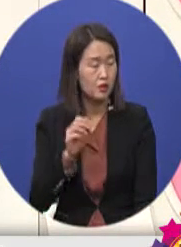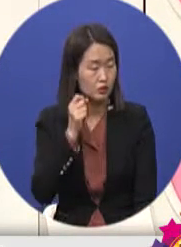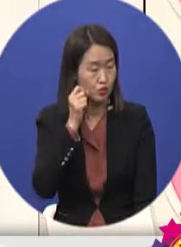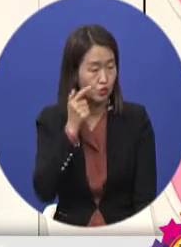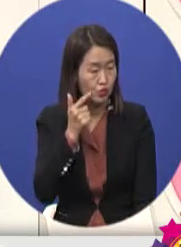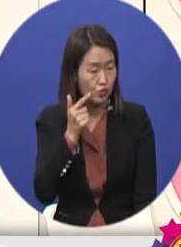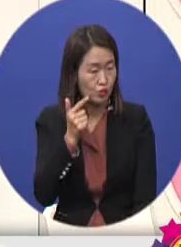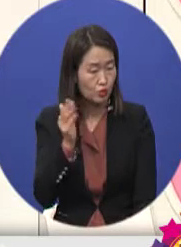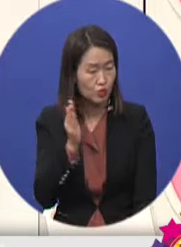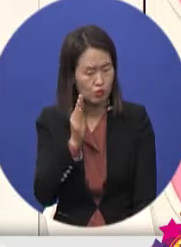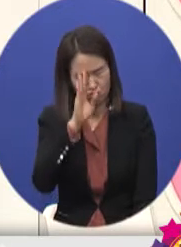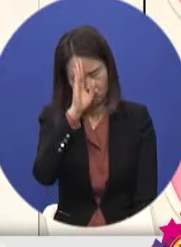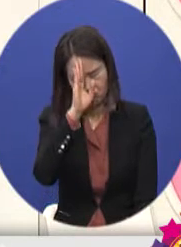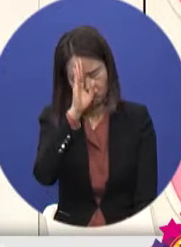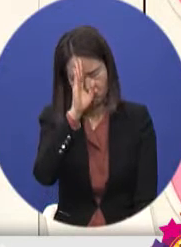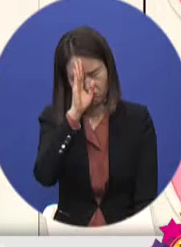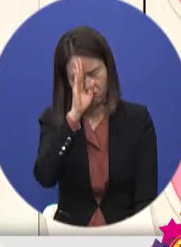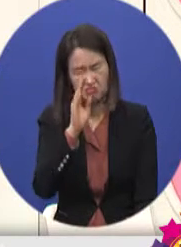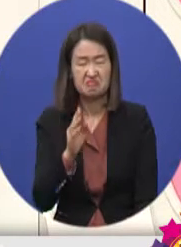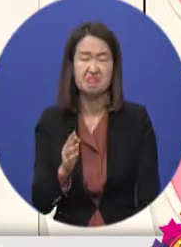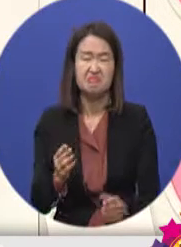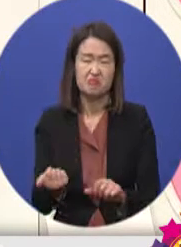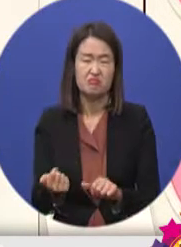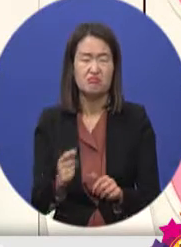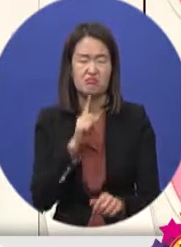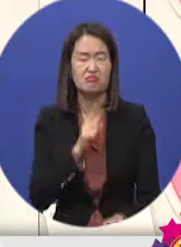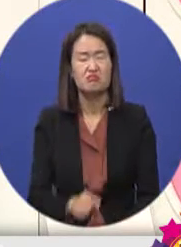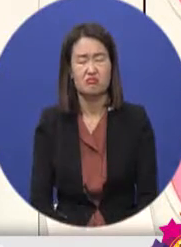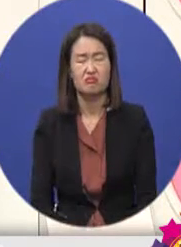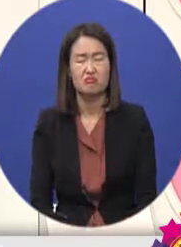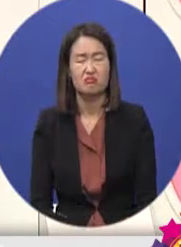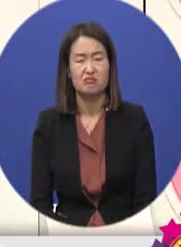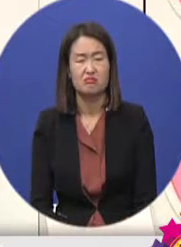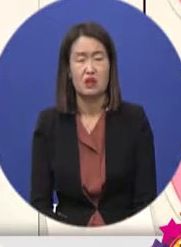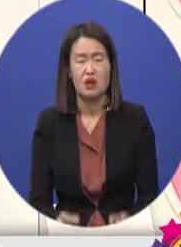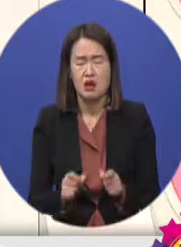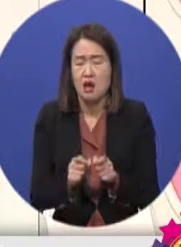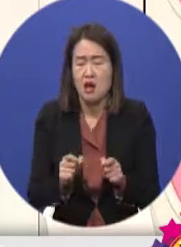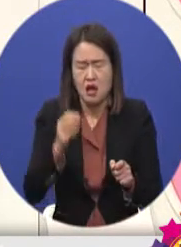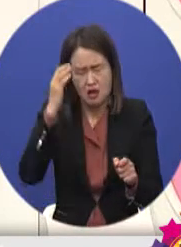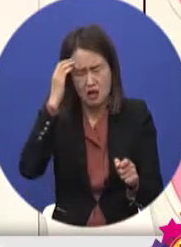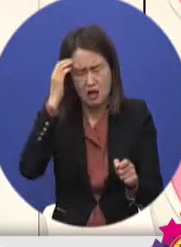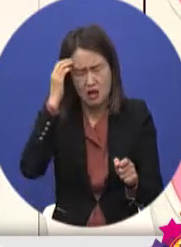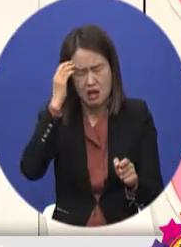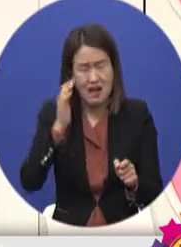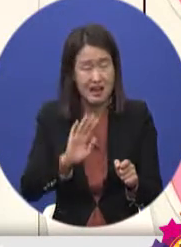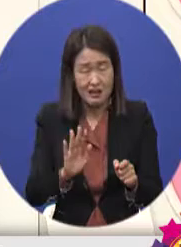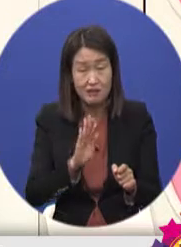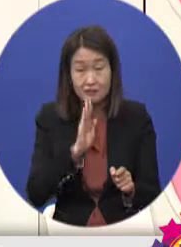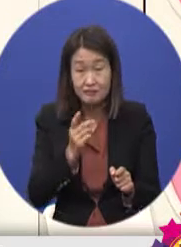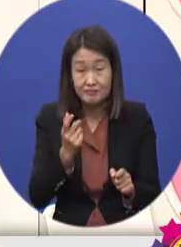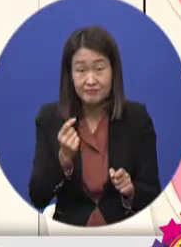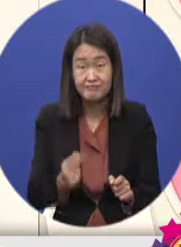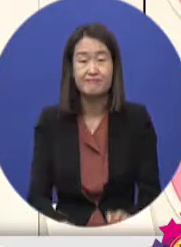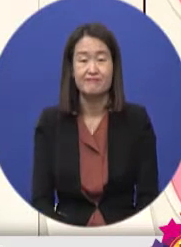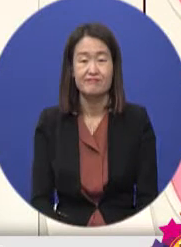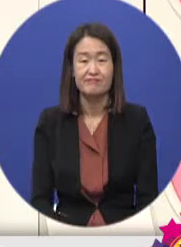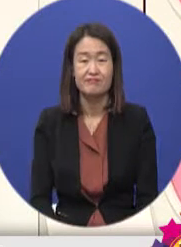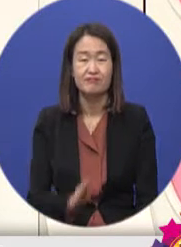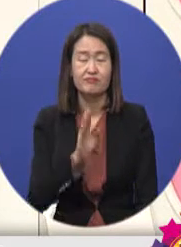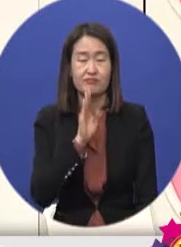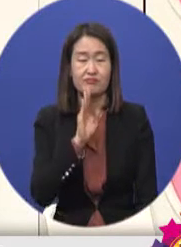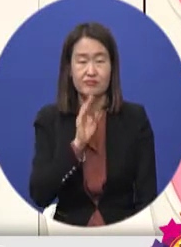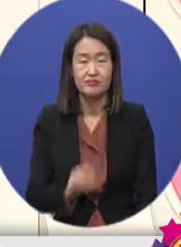6개월 아팠어요. 그래갖고 돌아가셨죠. 아, 그래도 그렇게 긴 세월 고생하지는 않으셨네요. 예, 아산병원에